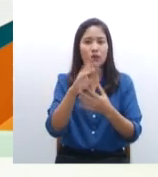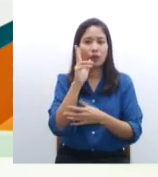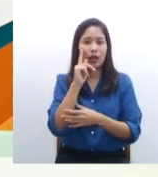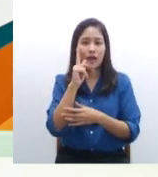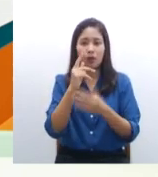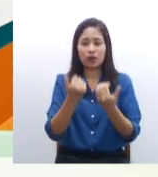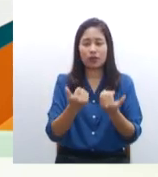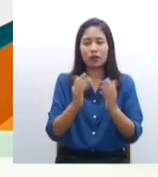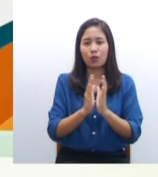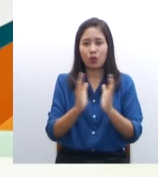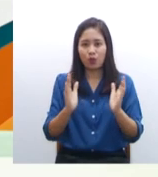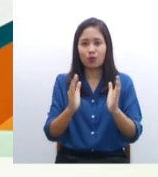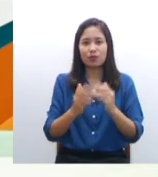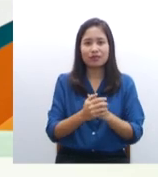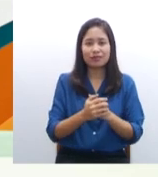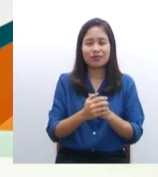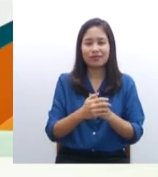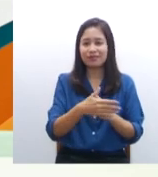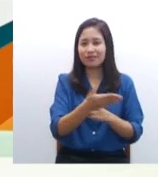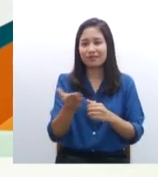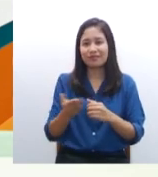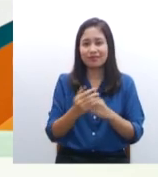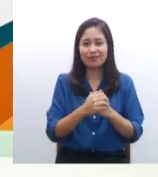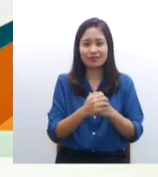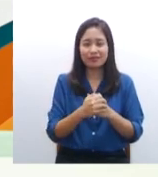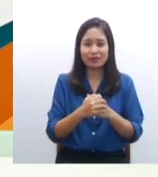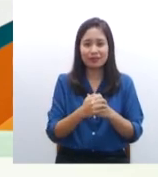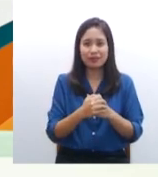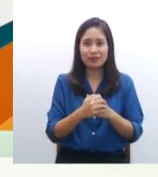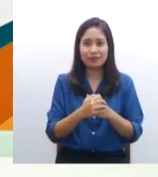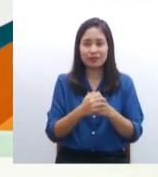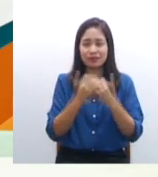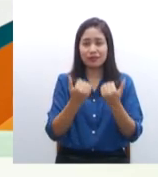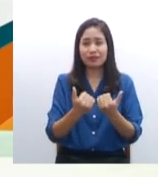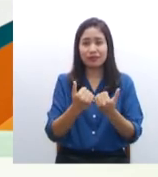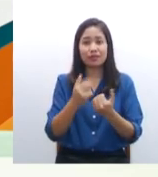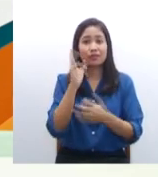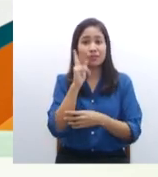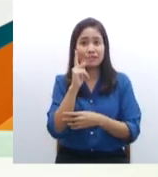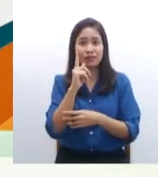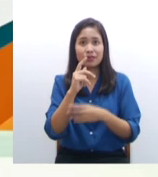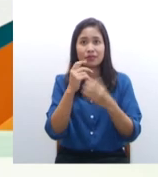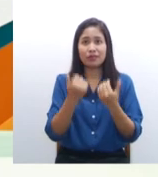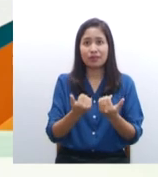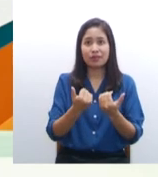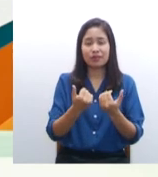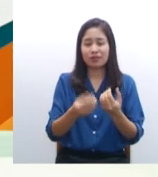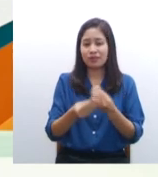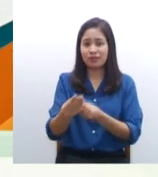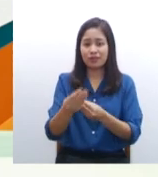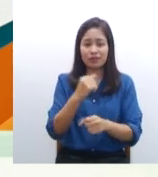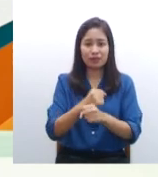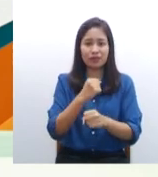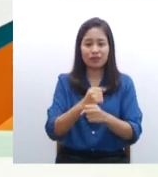ทก็ต้องขอขอบคุณมาณโอกาสนี้นะครับเมื่อสิ้นสุดการดำเนินรายการพุทธเช้าข่าวสพทก็ขอให้ทุกท่านนะครับได้ปฏิบัติงาน